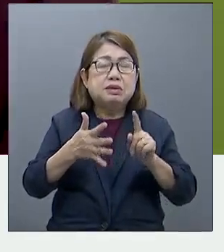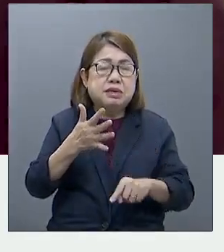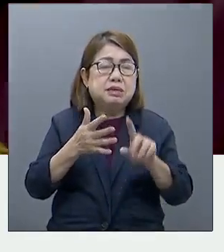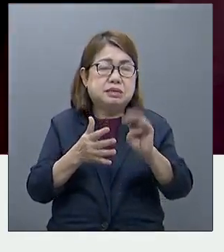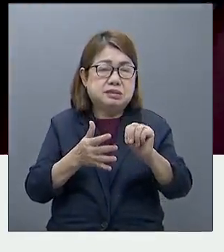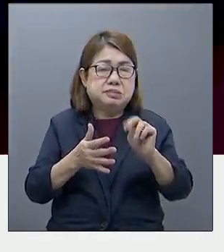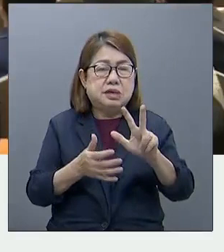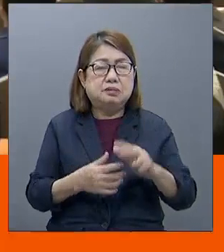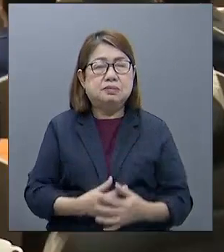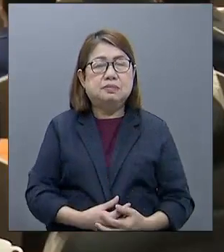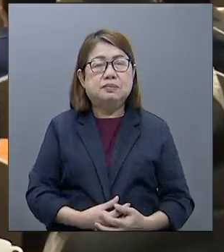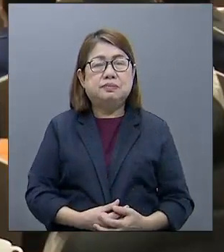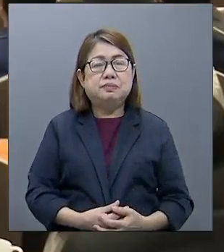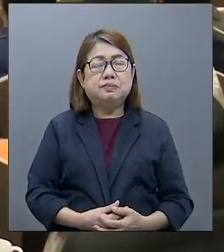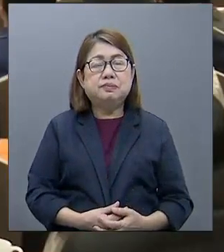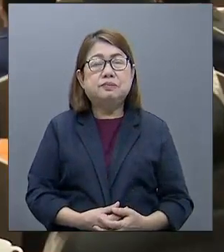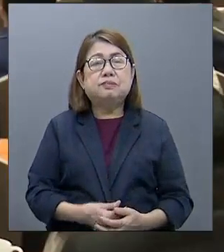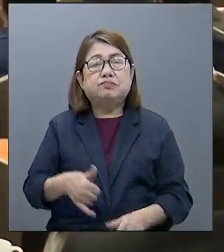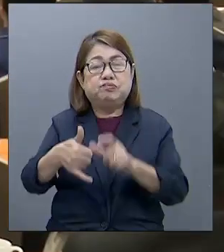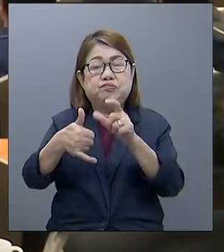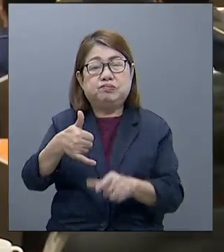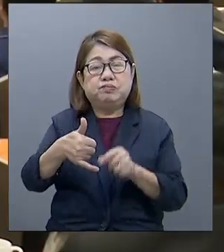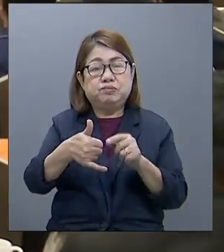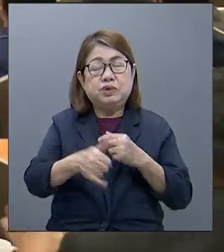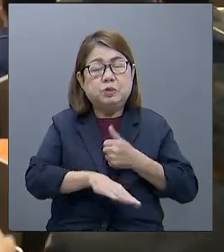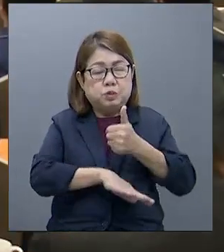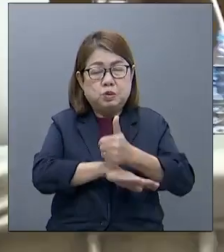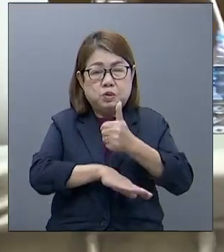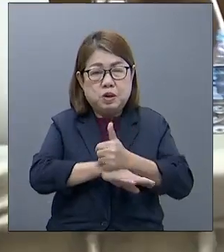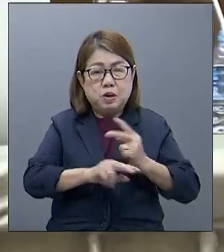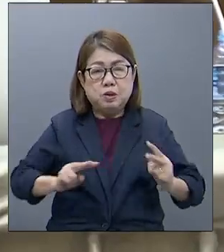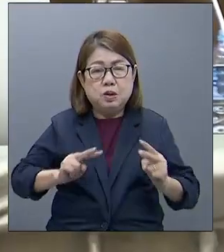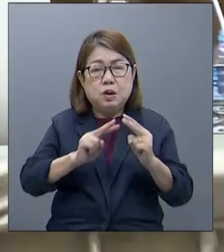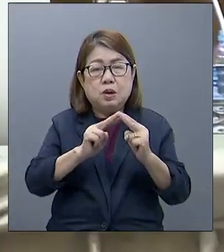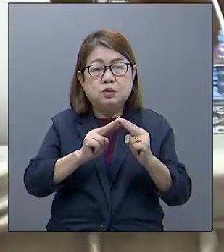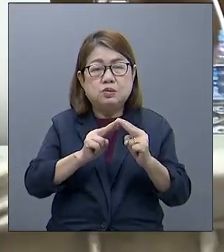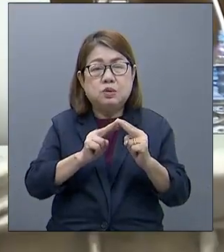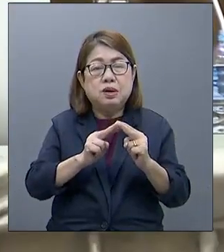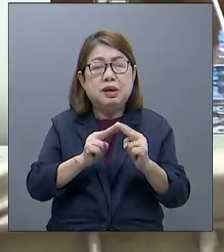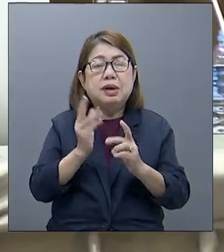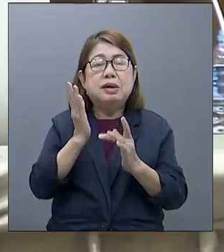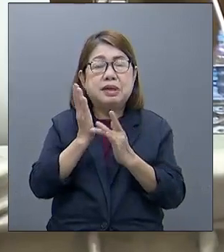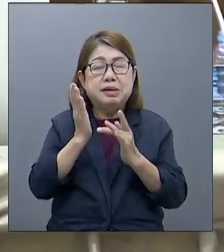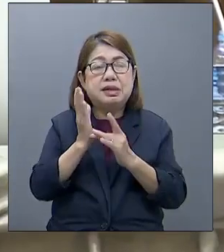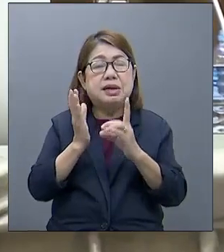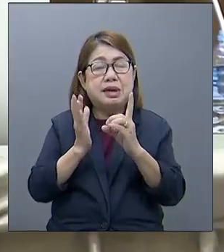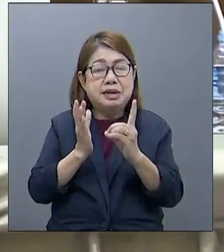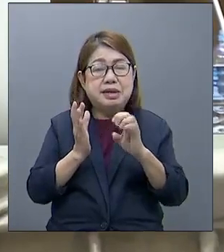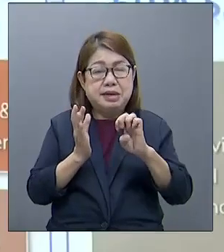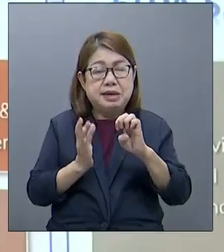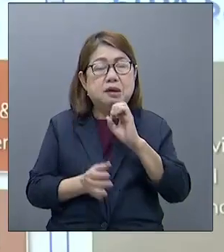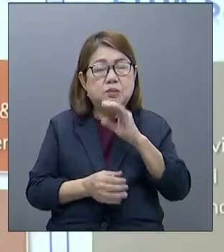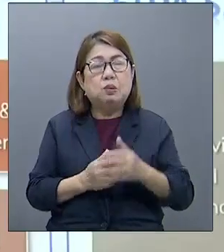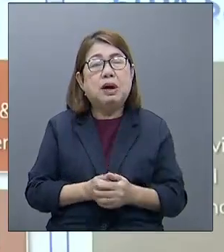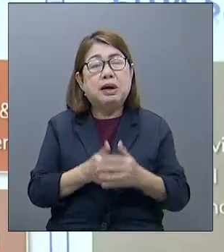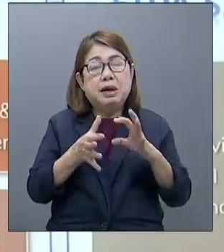ค่ะนายประเสริฐจันทราร่วงทองรัฐมนตรีว่าการกระทรวงดิจิทัลเพื่อเศรษฐกิจและสังคมนะคะบอกว่าการขับเคลื่อนด้านดิจิ